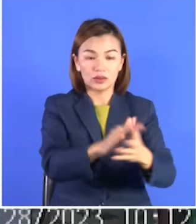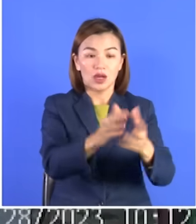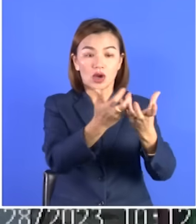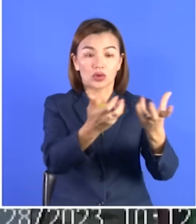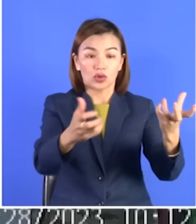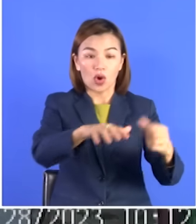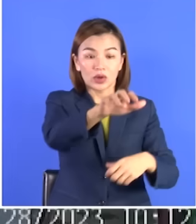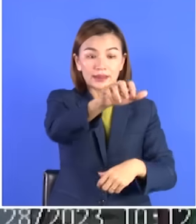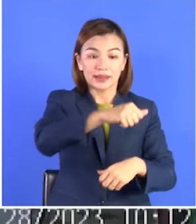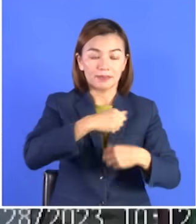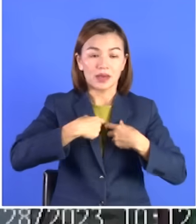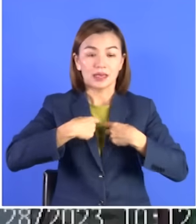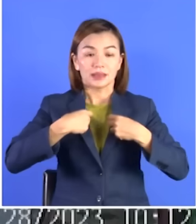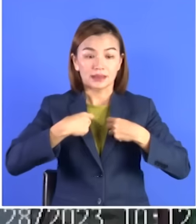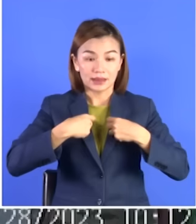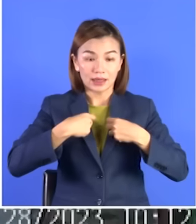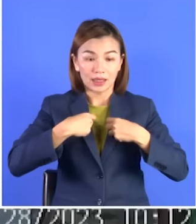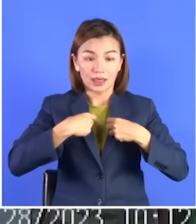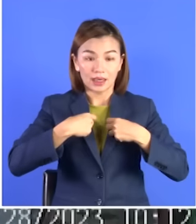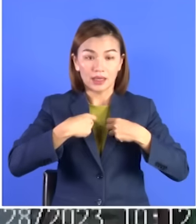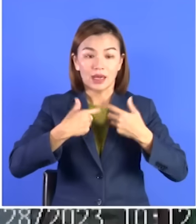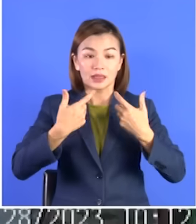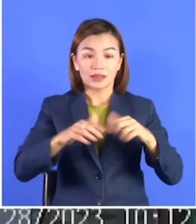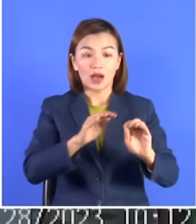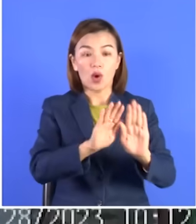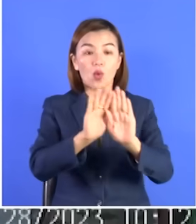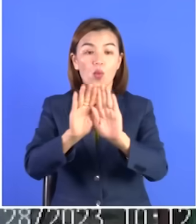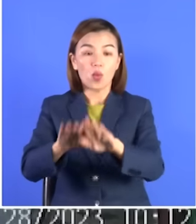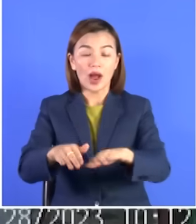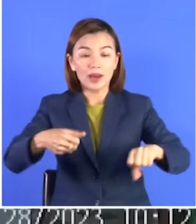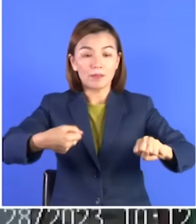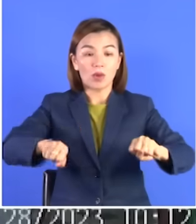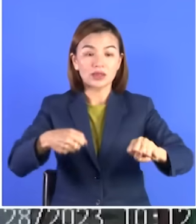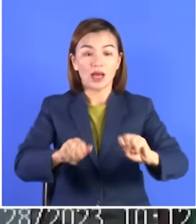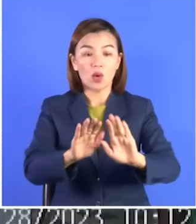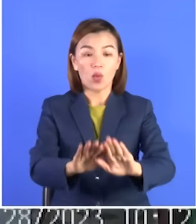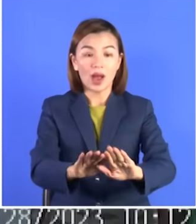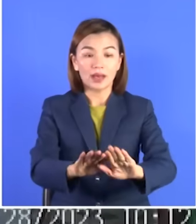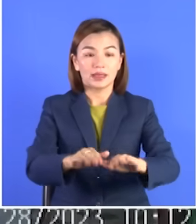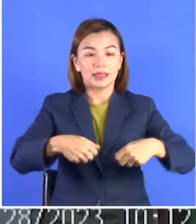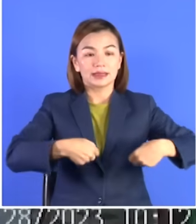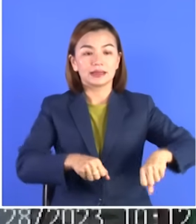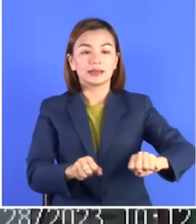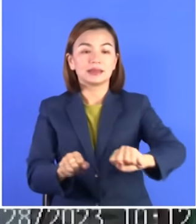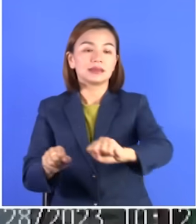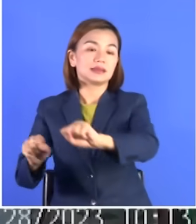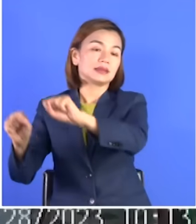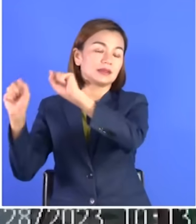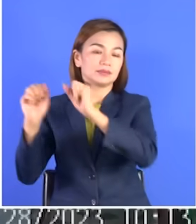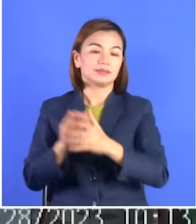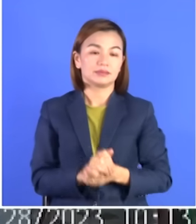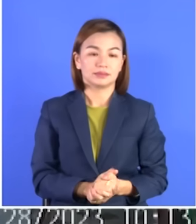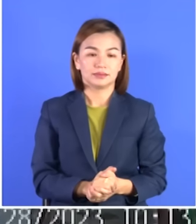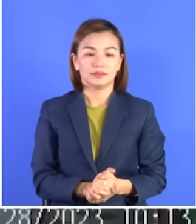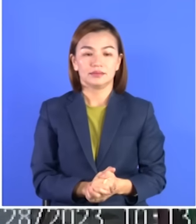มาเนี่ยเป็นเสื้อเป็นผ้าแล้วก็มาวางไว้ที่หน้ารถมอเตอร์ไซค์แล้วก็ขี่ออกไปเหมือนกับว่าไม่มีอะไรเกิด